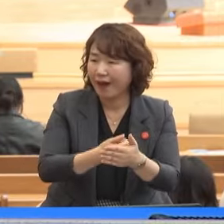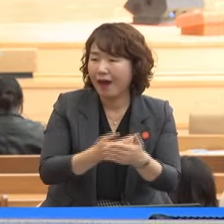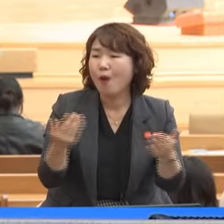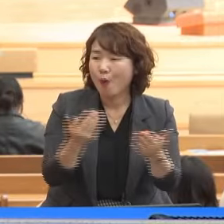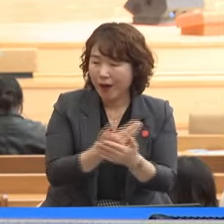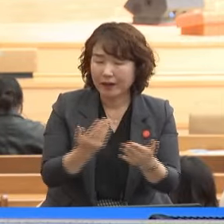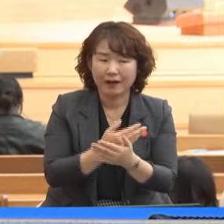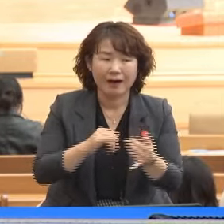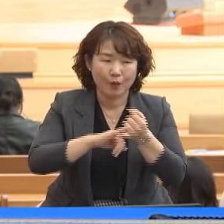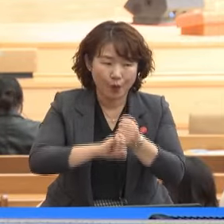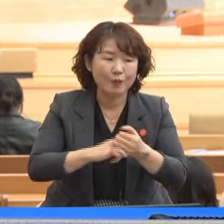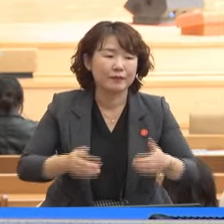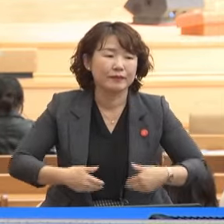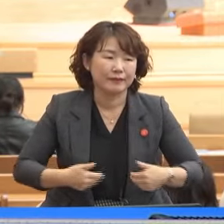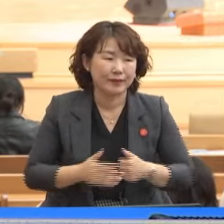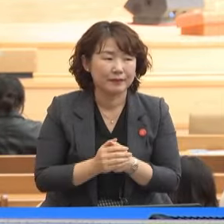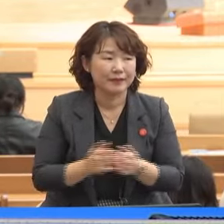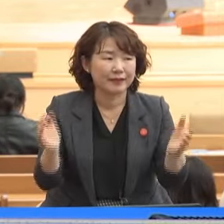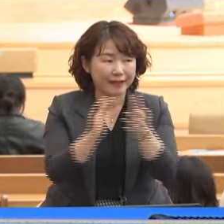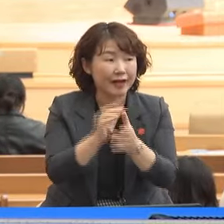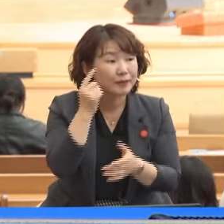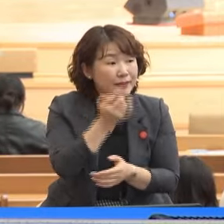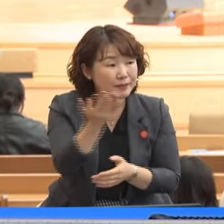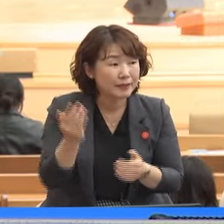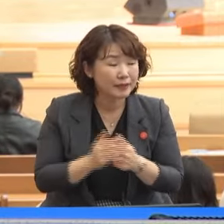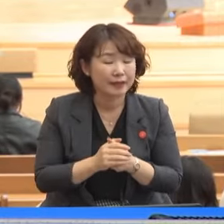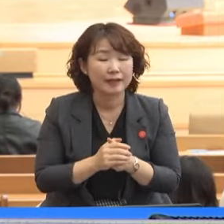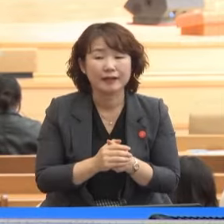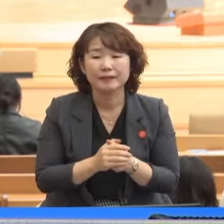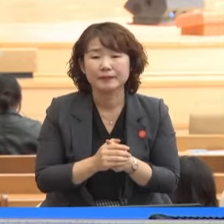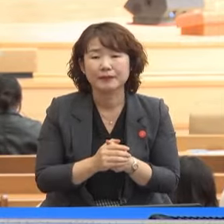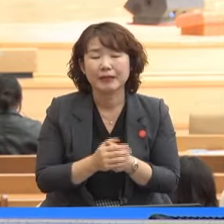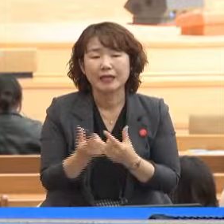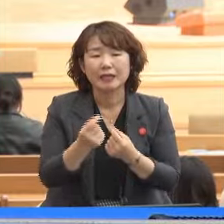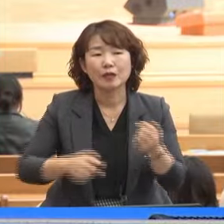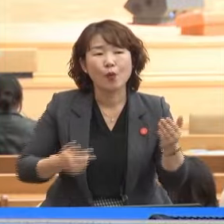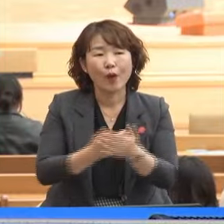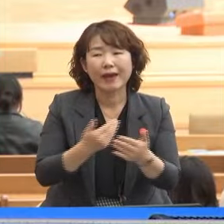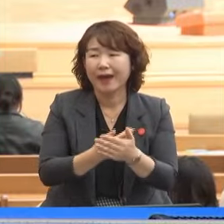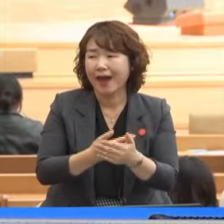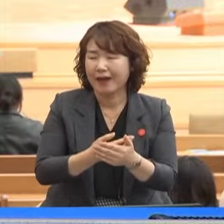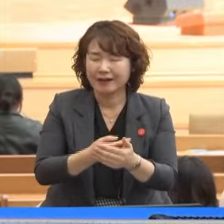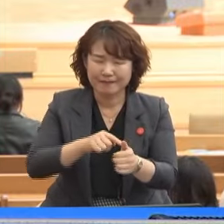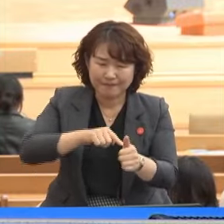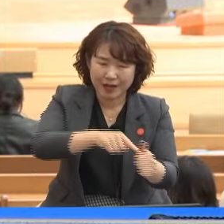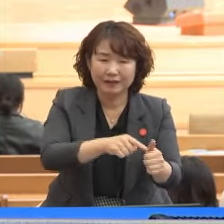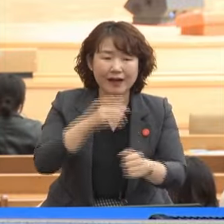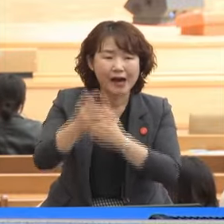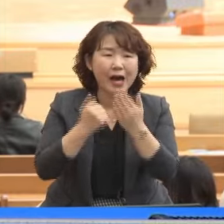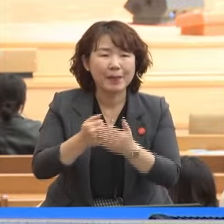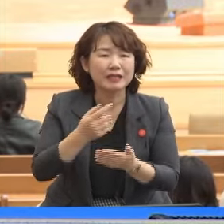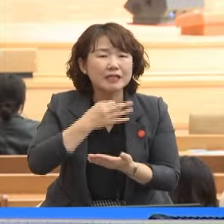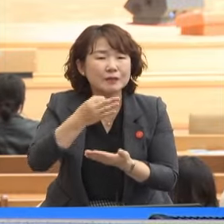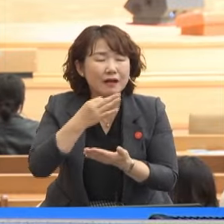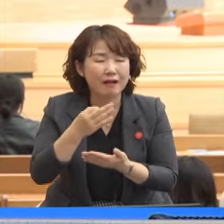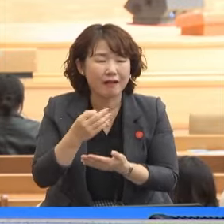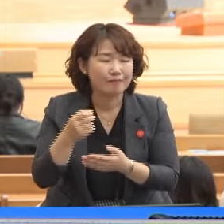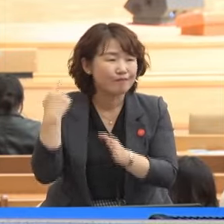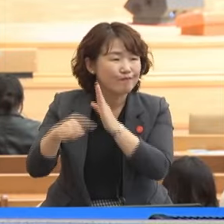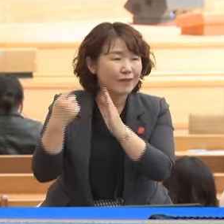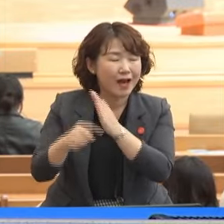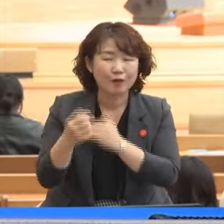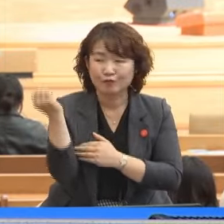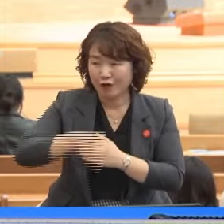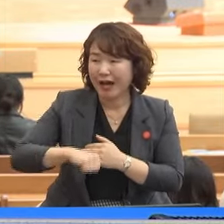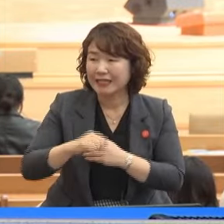줄 믿습니다. 아멘. 아멘이십니까? 아멘. 여러분, 이런 회개를 촉구하는 하나님의 음성을 외면하고 귀등으로 들었던